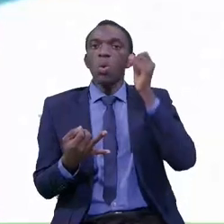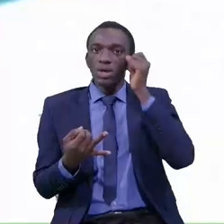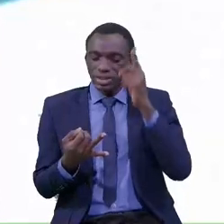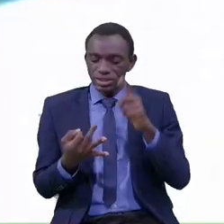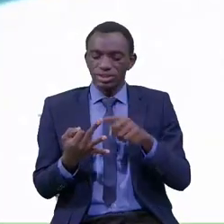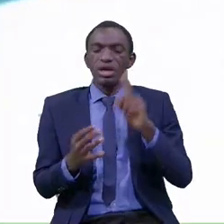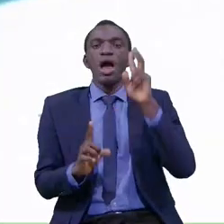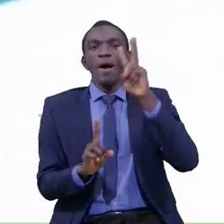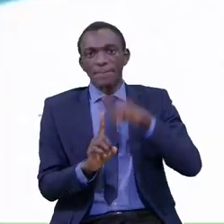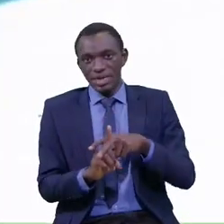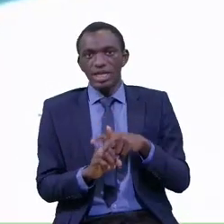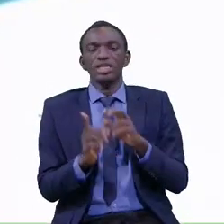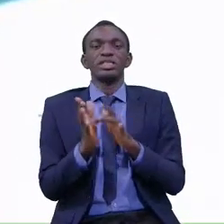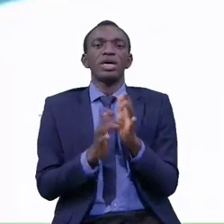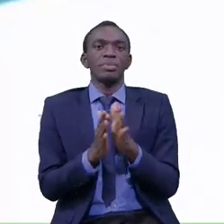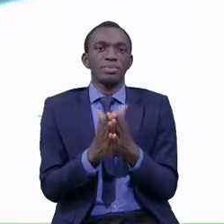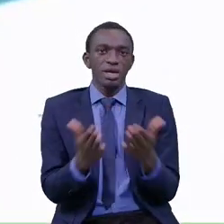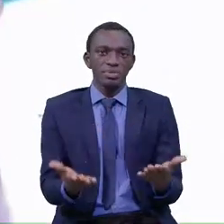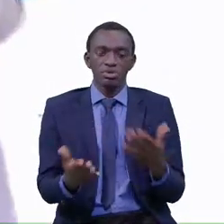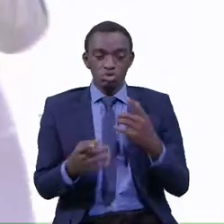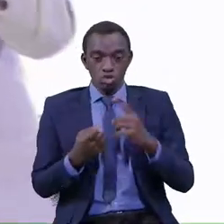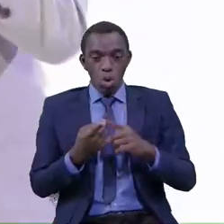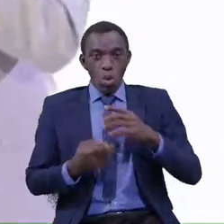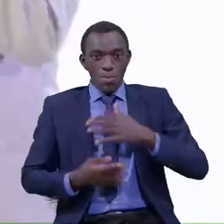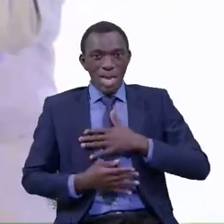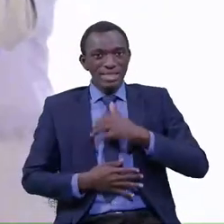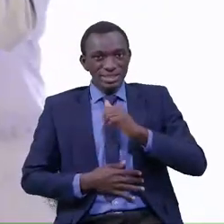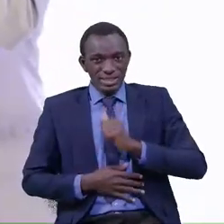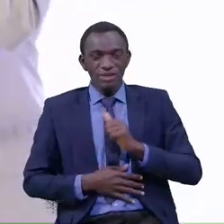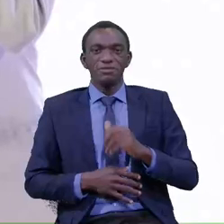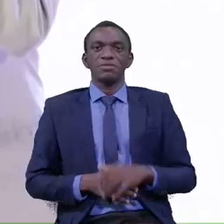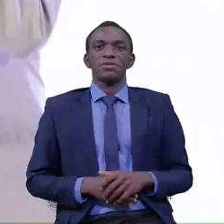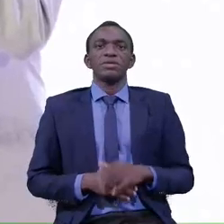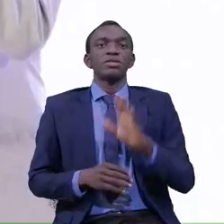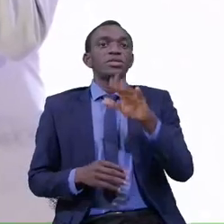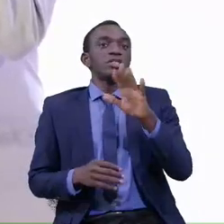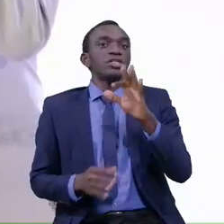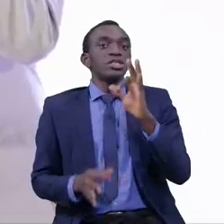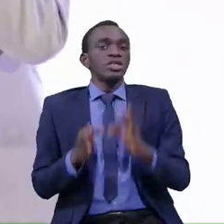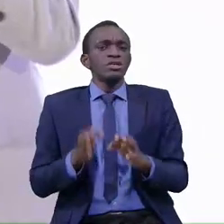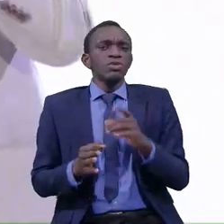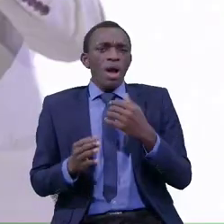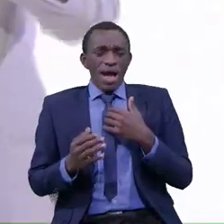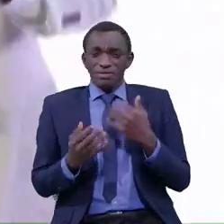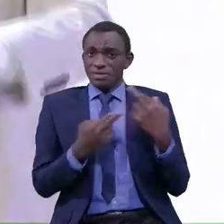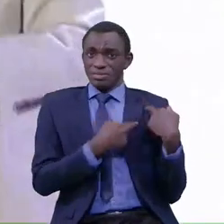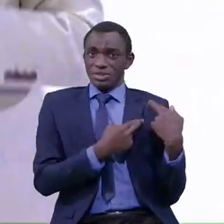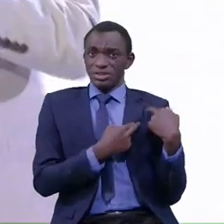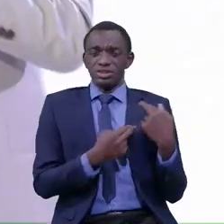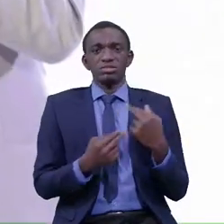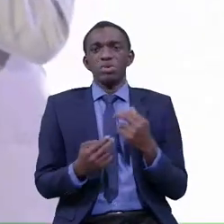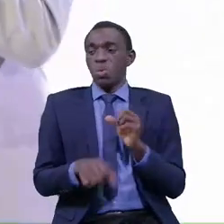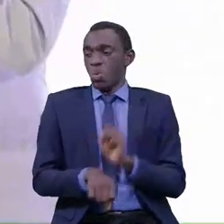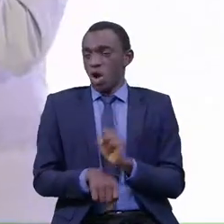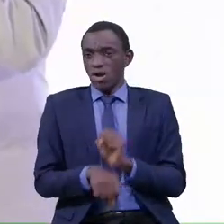je l'applique, j'applique ce passage à ma vie. S'il y a quelque chose à faire là-bas, je